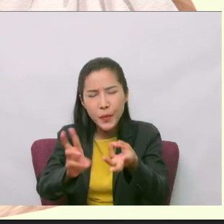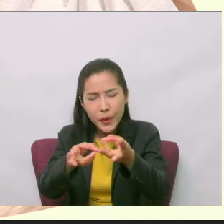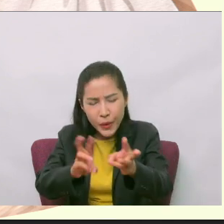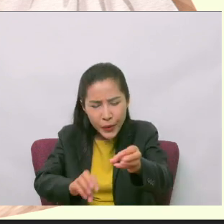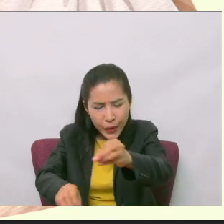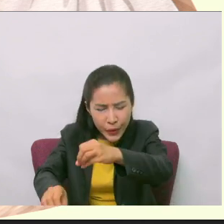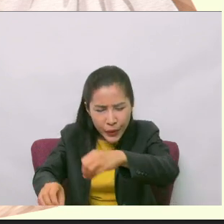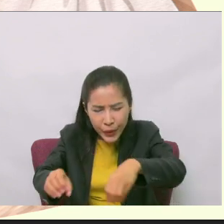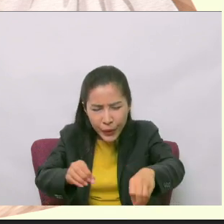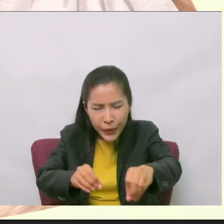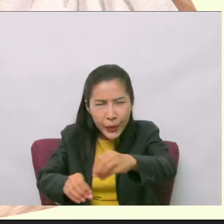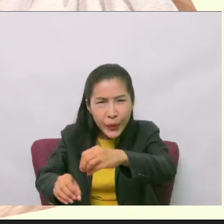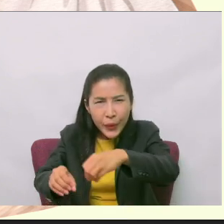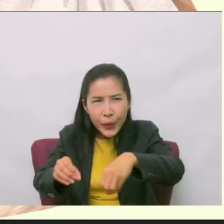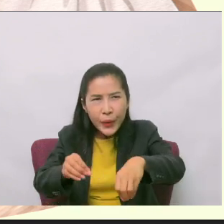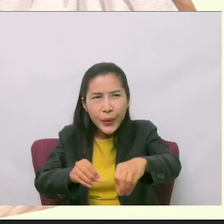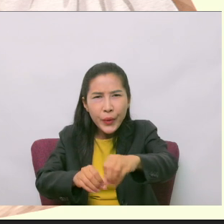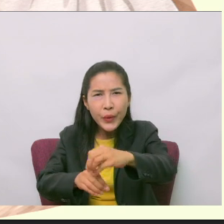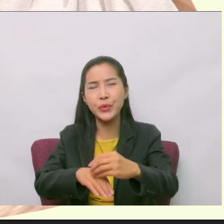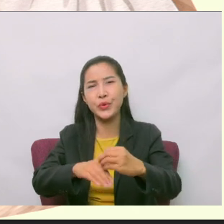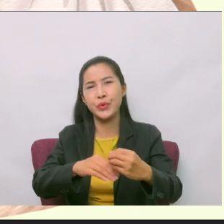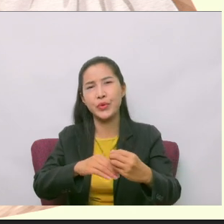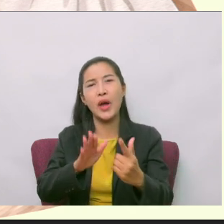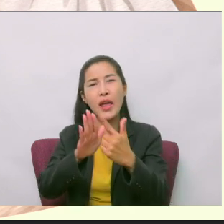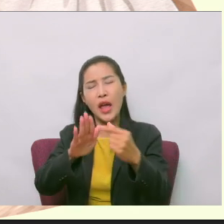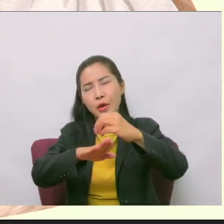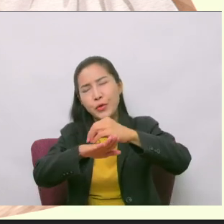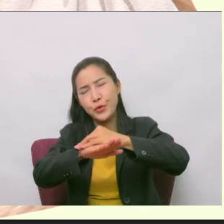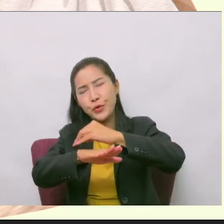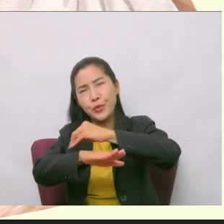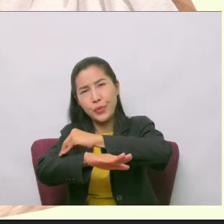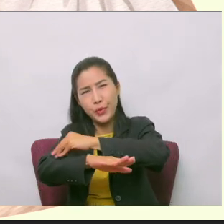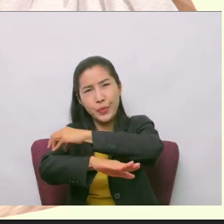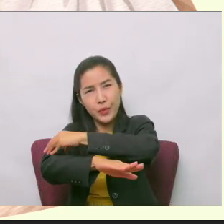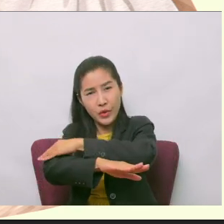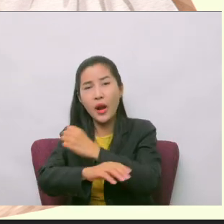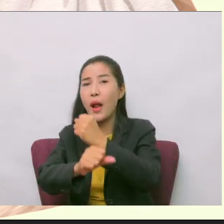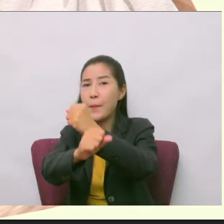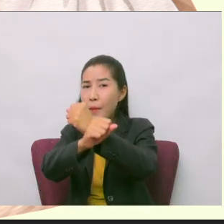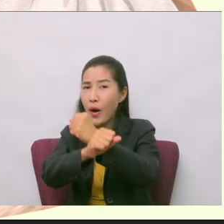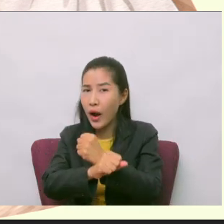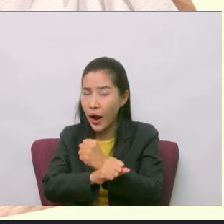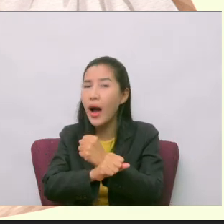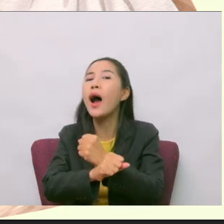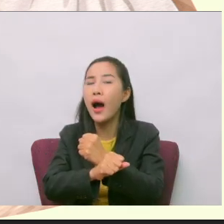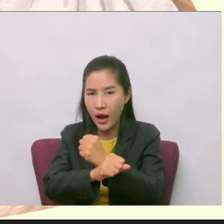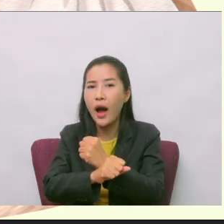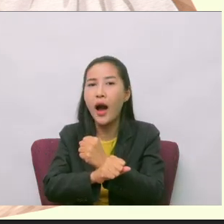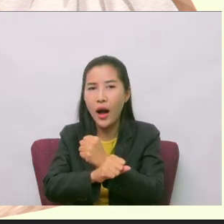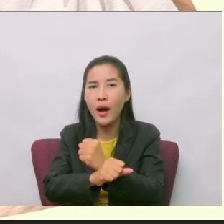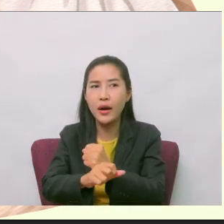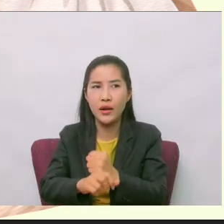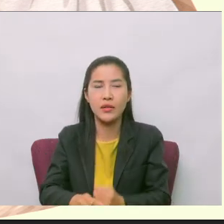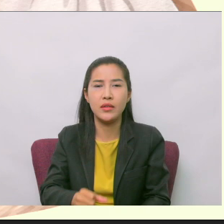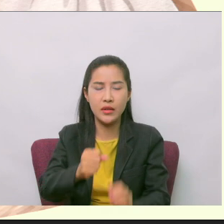าะนะคะทำให้ซึมซาบนะคะตัวยาซึมซาบแล้วก็จะทำให้ลดนะคะหรือว่าป้องกันนะคะชะลอ